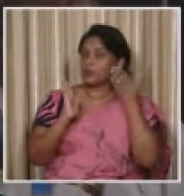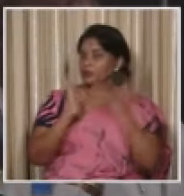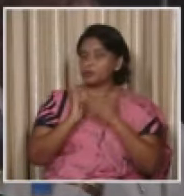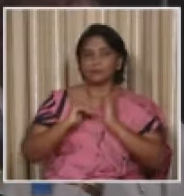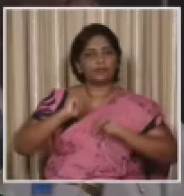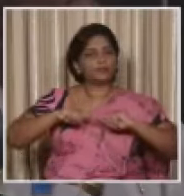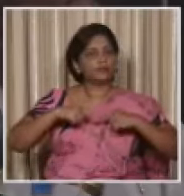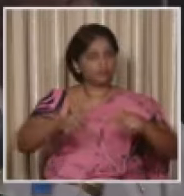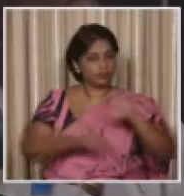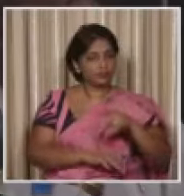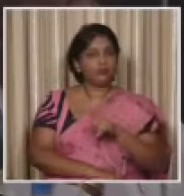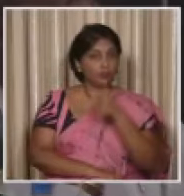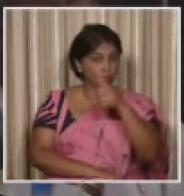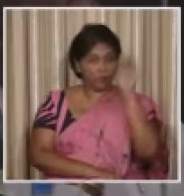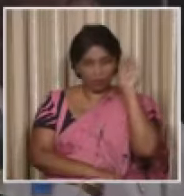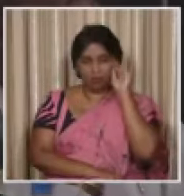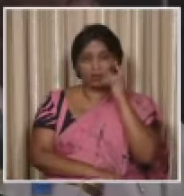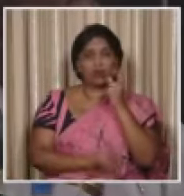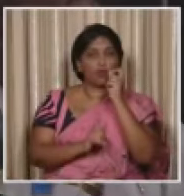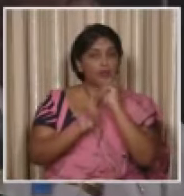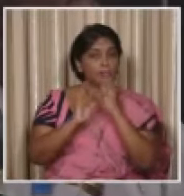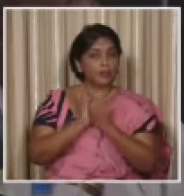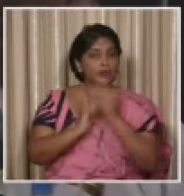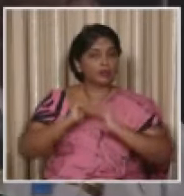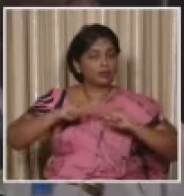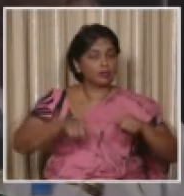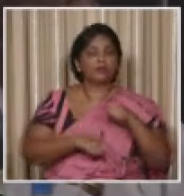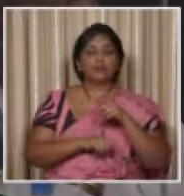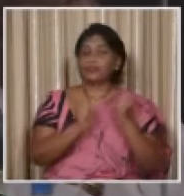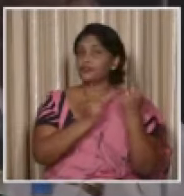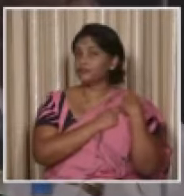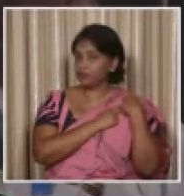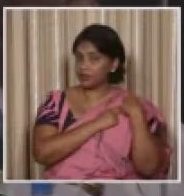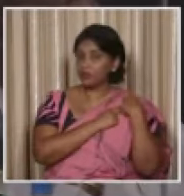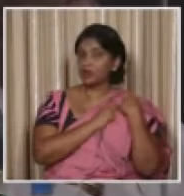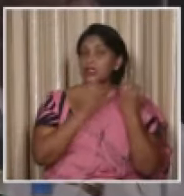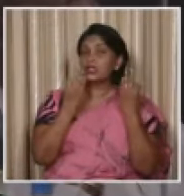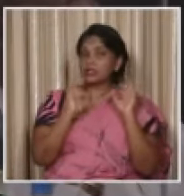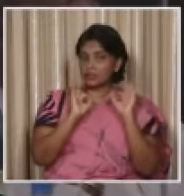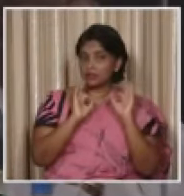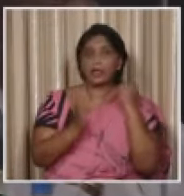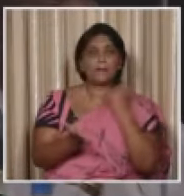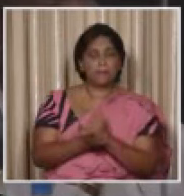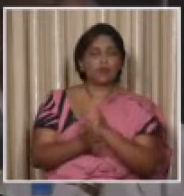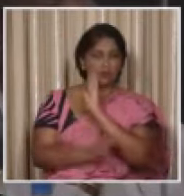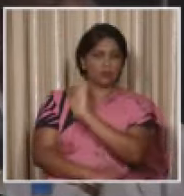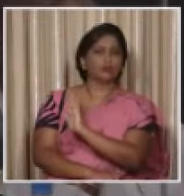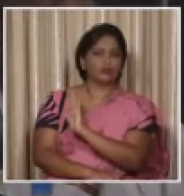ක්‍රියාත්මක කිරීමේ හොඳට අහගන්න ක්‍රියාත්මක කිරීමේ මෙහෙයුම් නිදහස මහ බැංකුවට